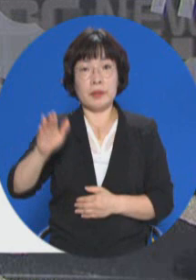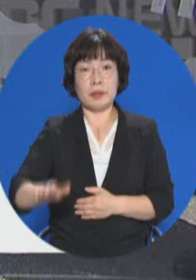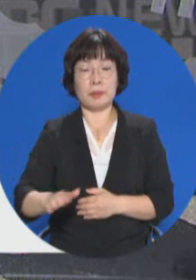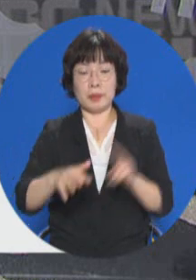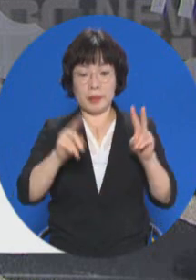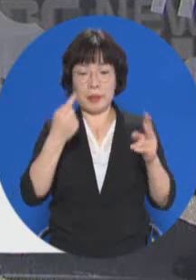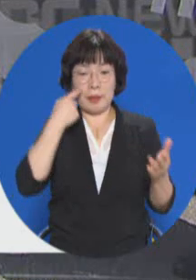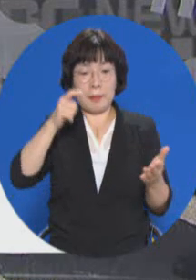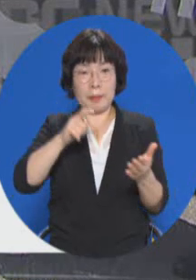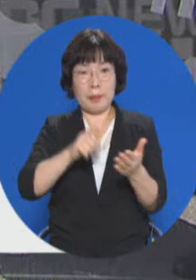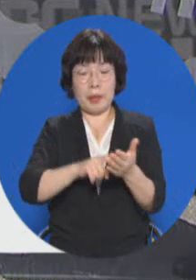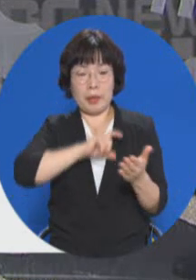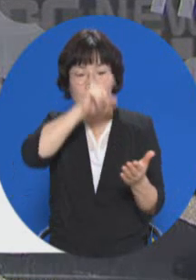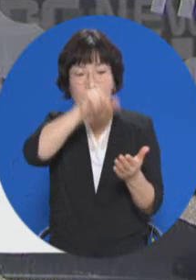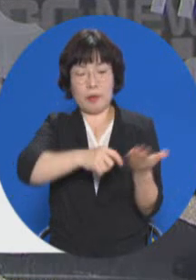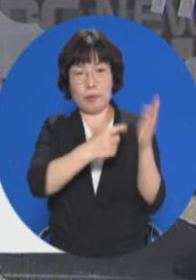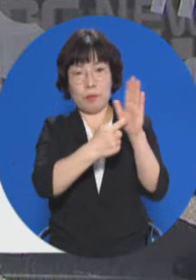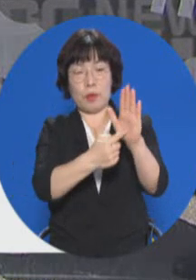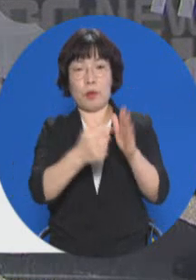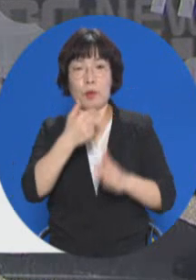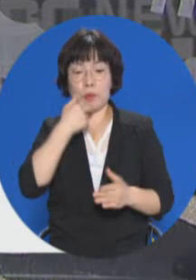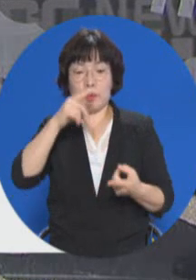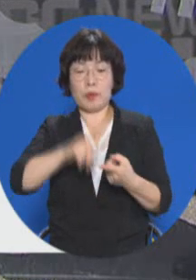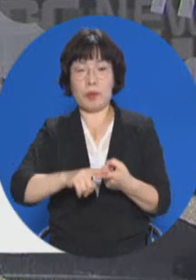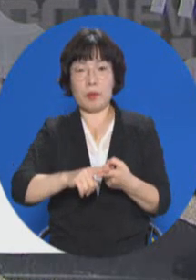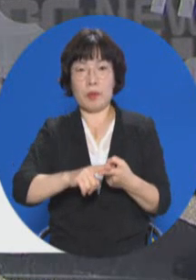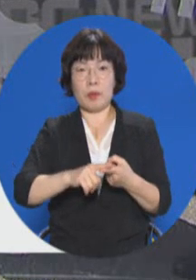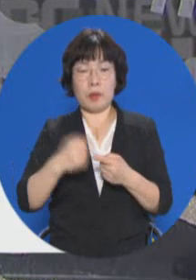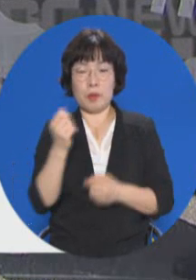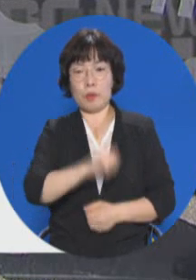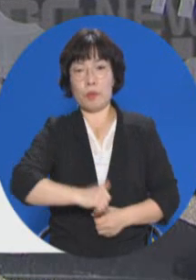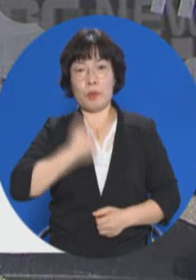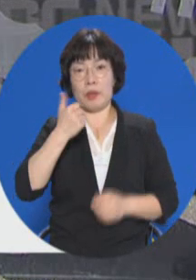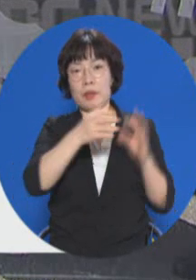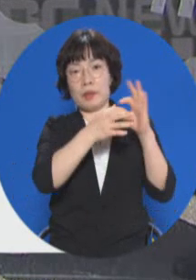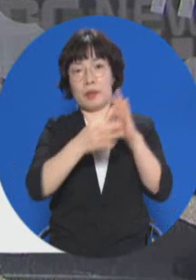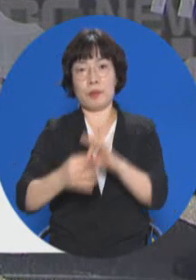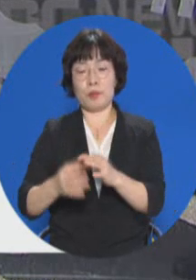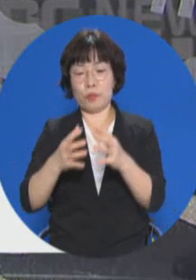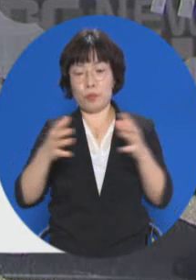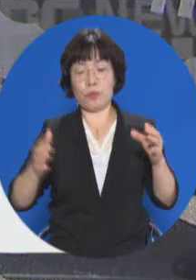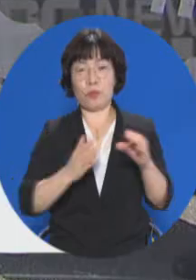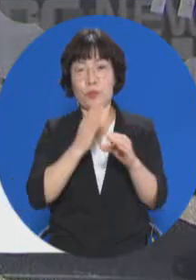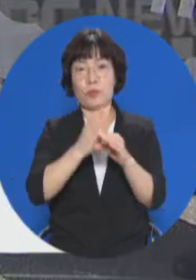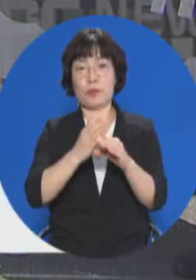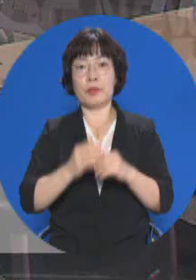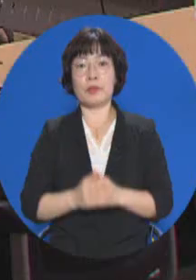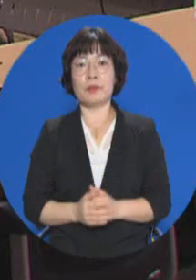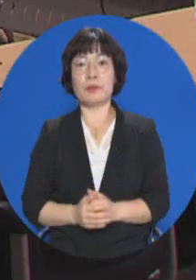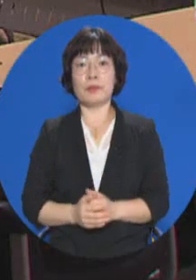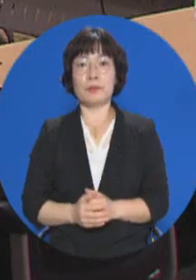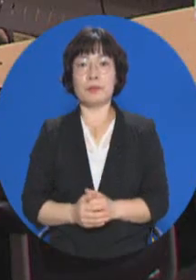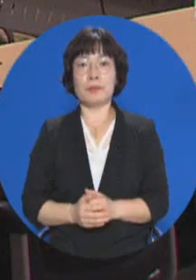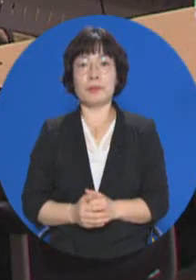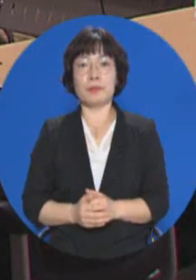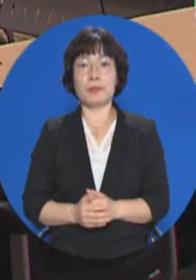2차 적발업체의 비공개 방침을 두고 여전히 반발 여론이 거셉니다. 문형철 기자입니다.